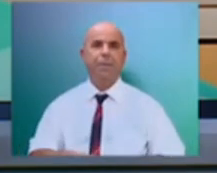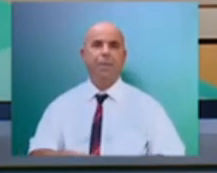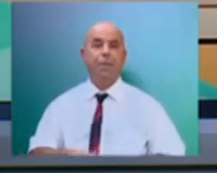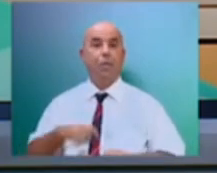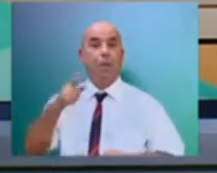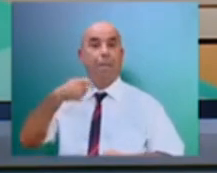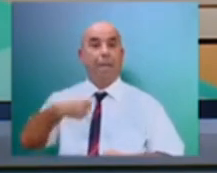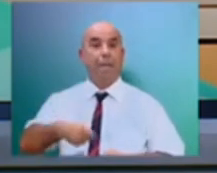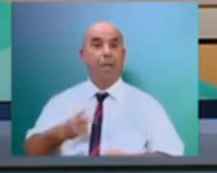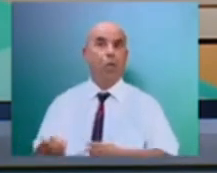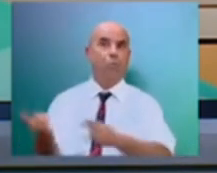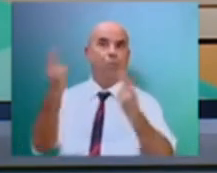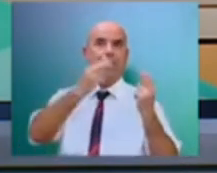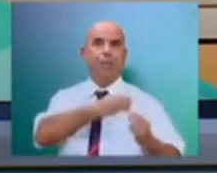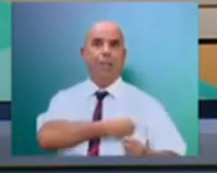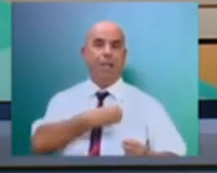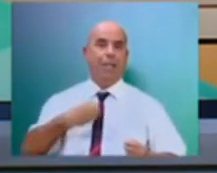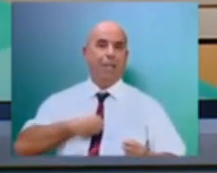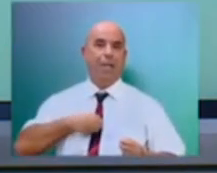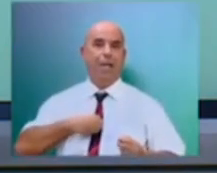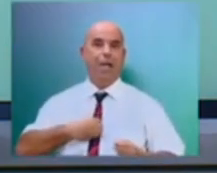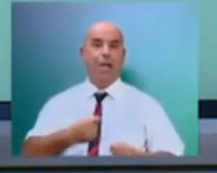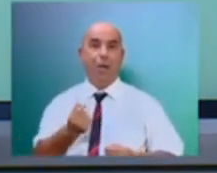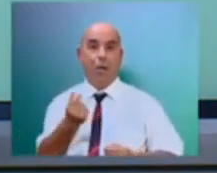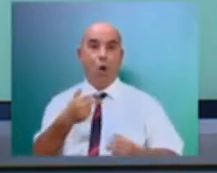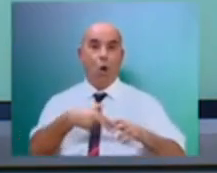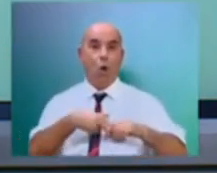البلاد تسترجع الصحة نتاعها من ناحية العملة الصعبة،